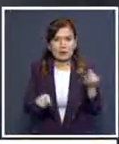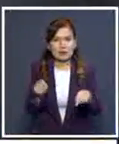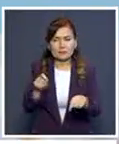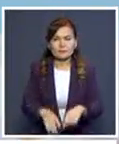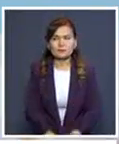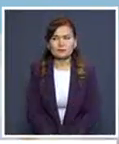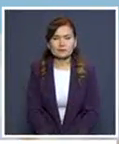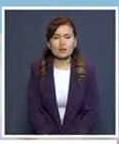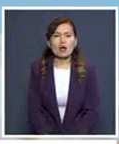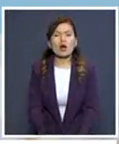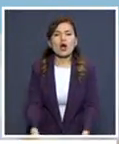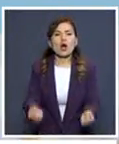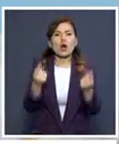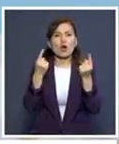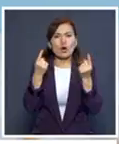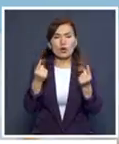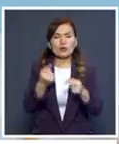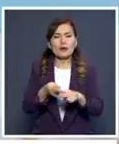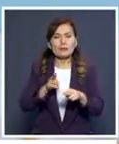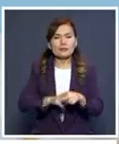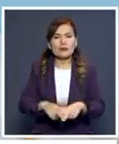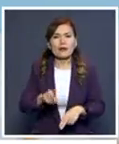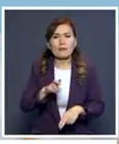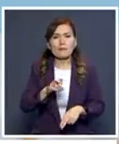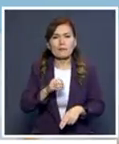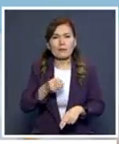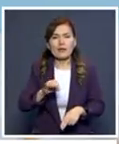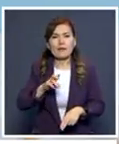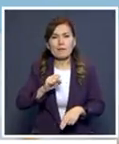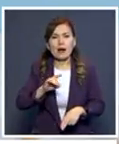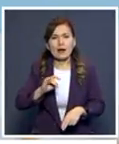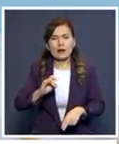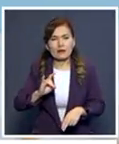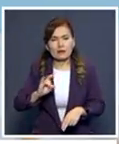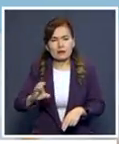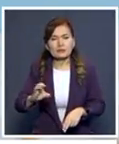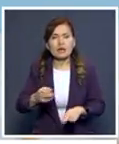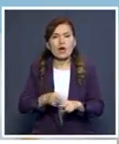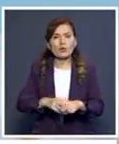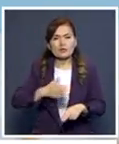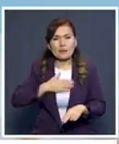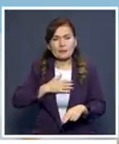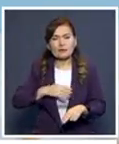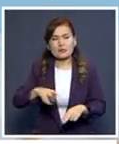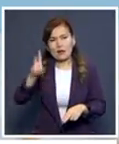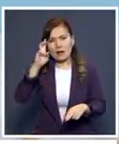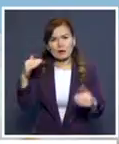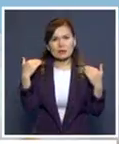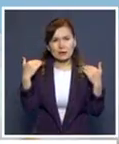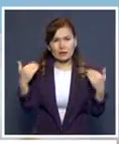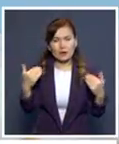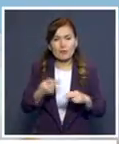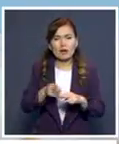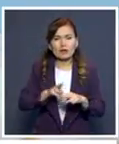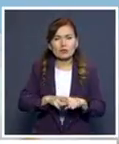Бұл Бейбарыс бабамыздың, Құрман бабамыздың, тіпті кеше өткен Фариз апамыздың, Төлеген Айбергеновтің